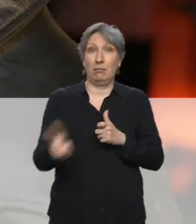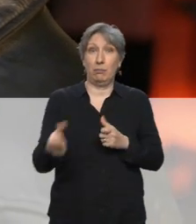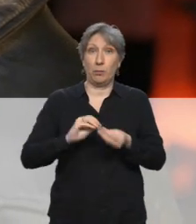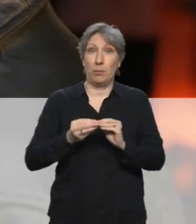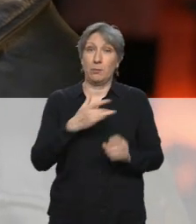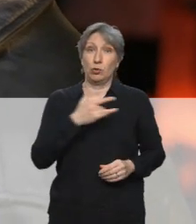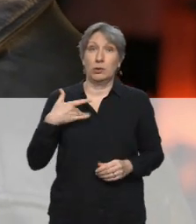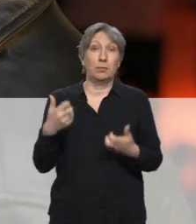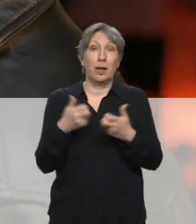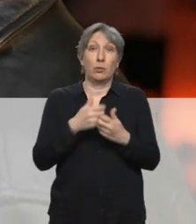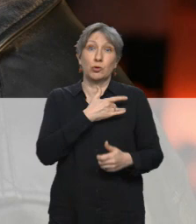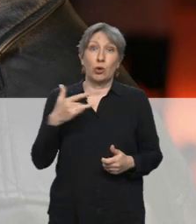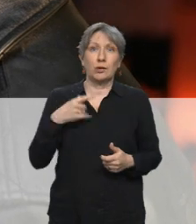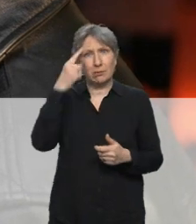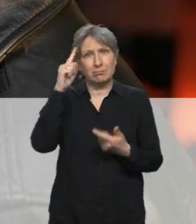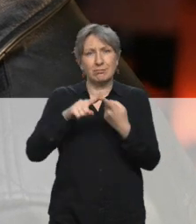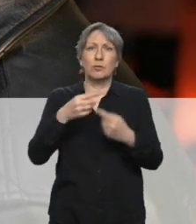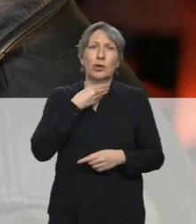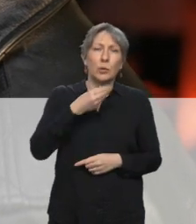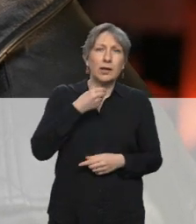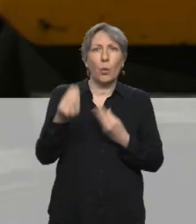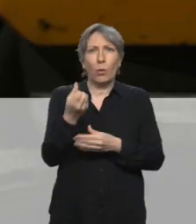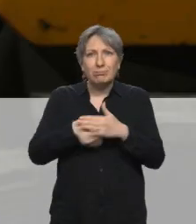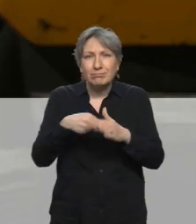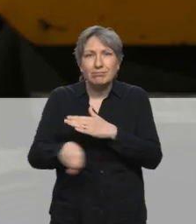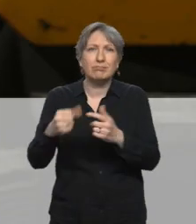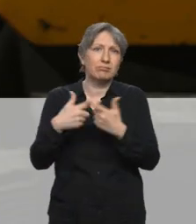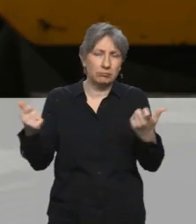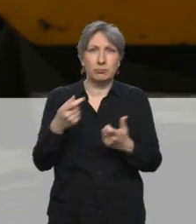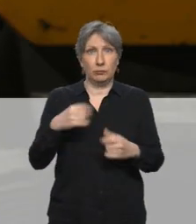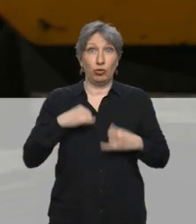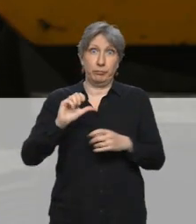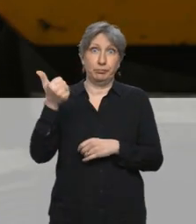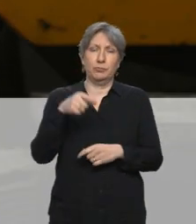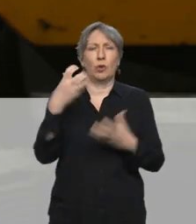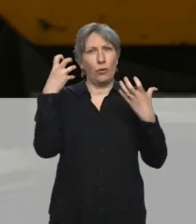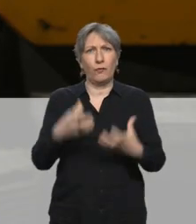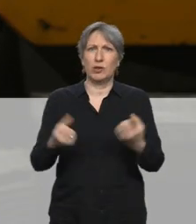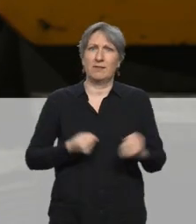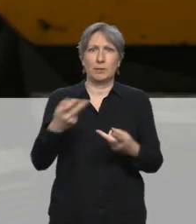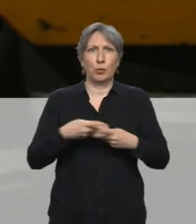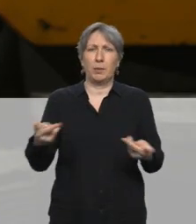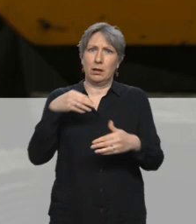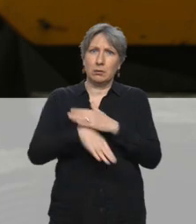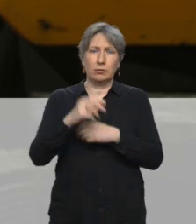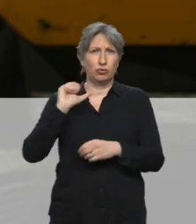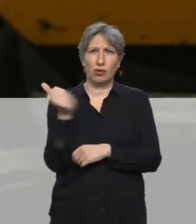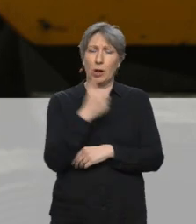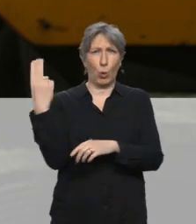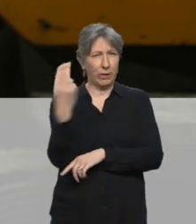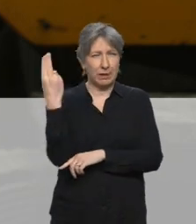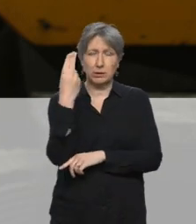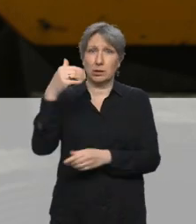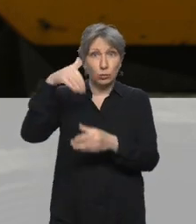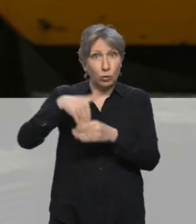notamment sexuelle et reproductive, et en particulier chez les jeunes. Nous voulons un vrai service public de la santé dans toutes les universités et l'accès gratuit